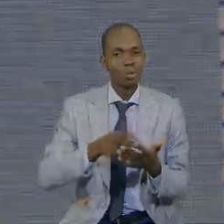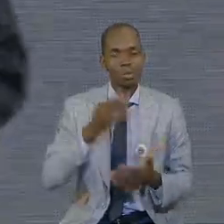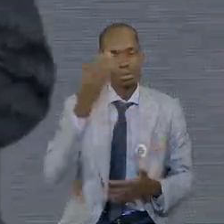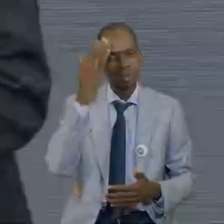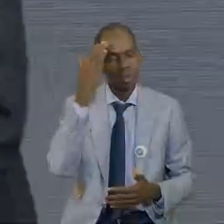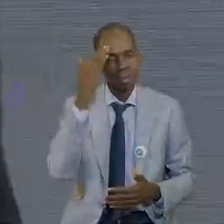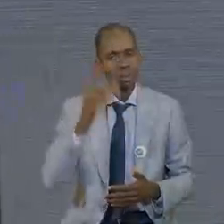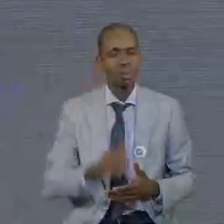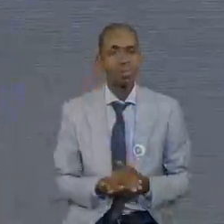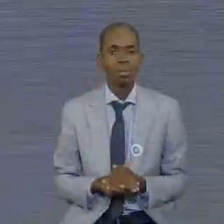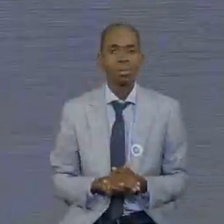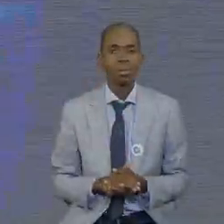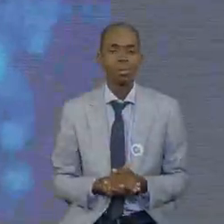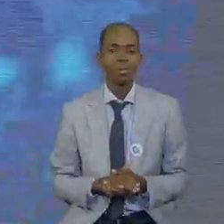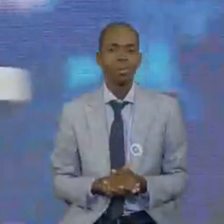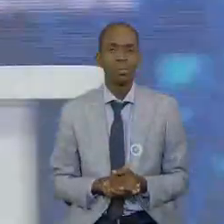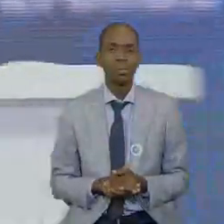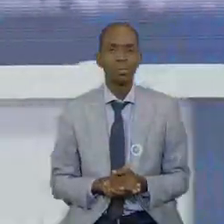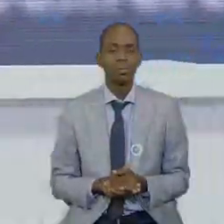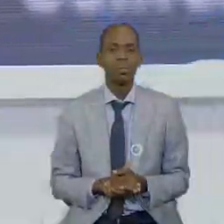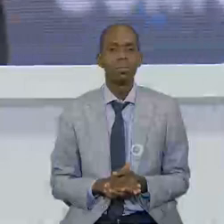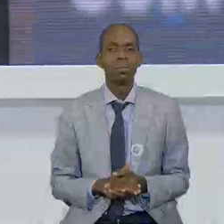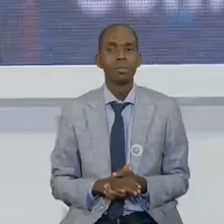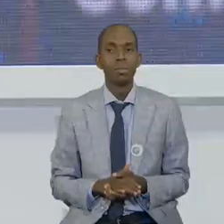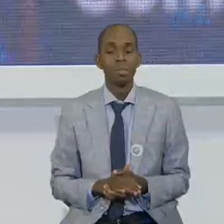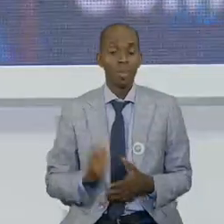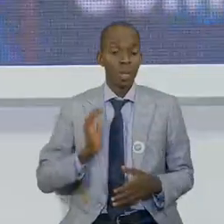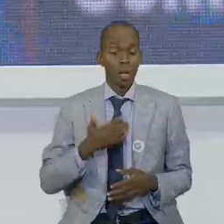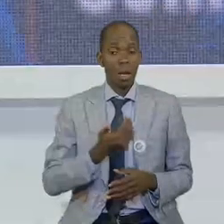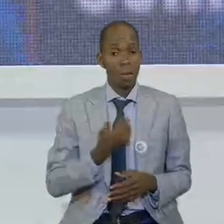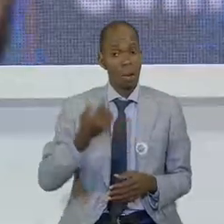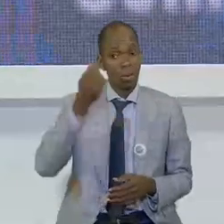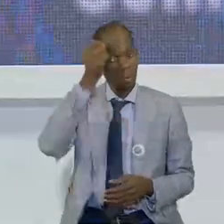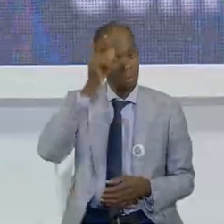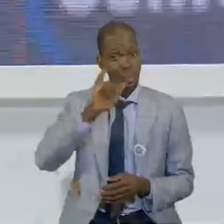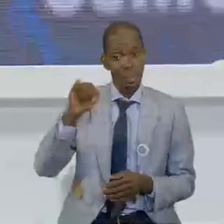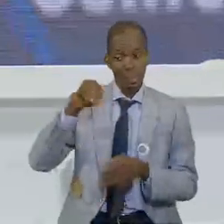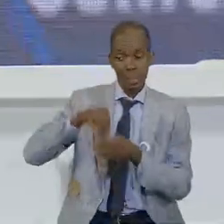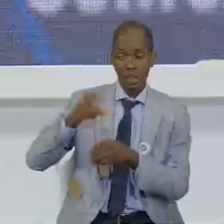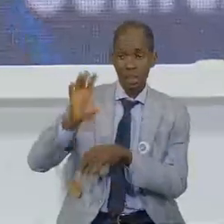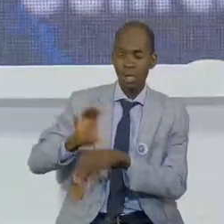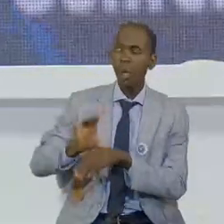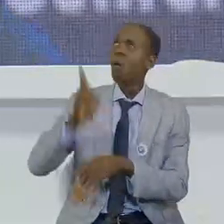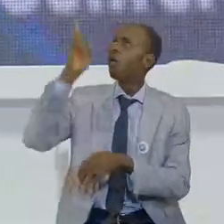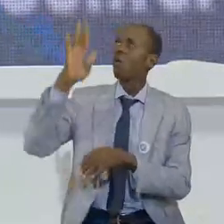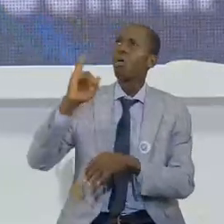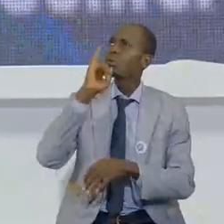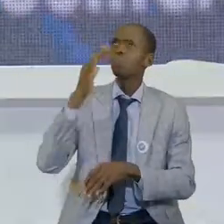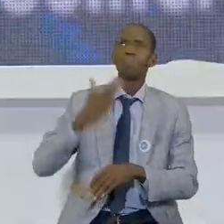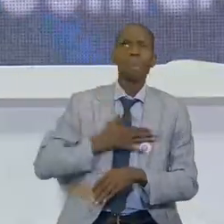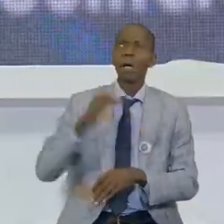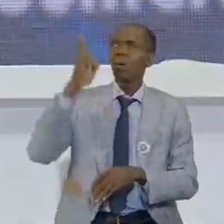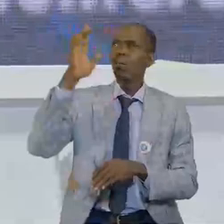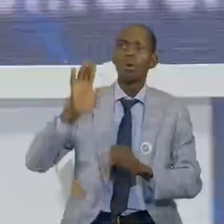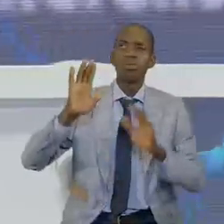de double compréhension, de double mentalité. Our mentality in the church, God is my God. La mentalité